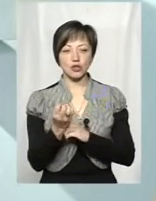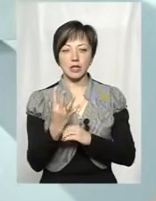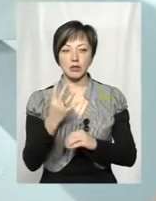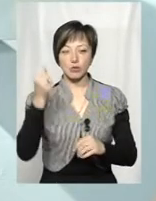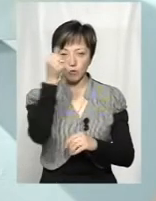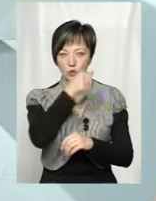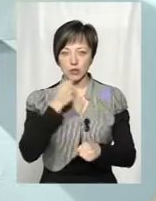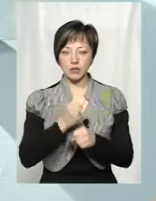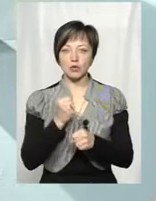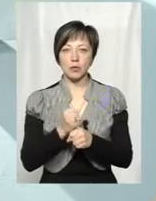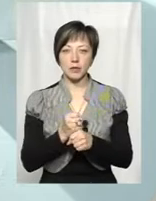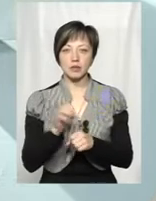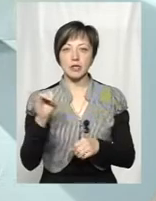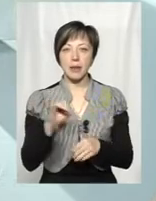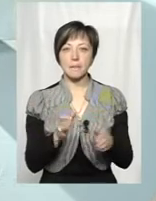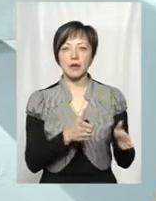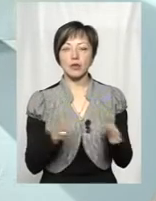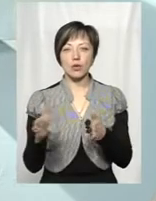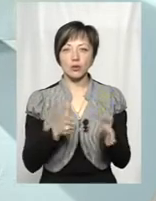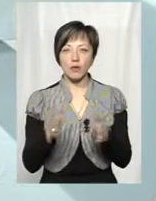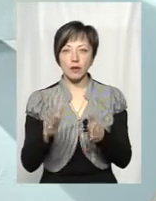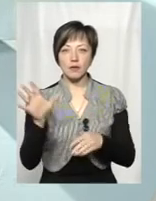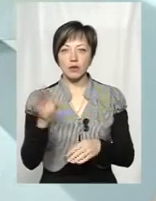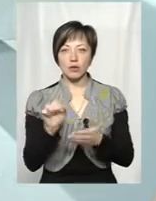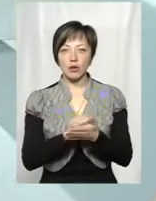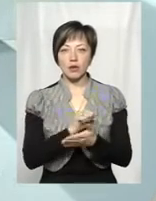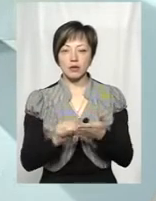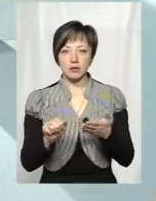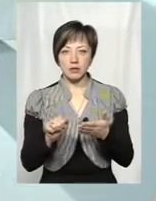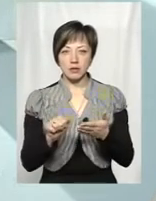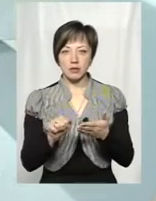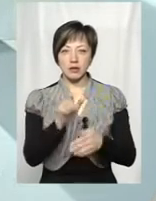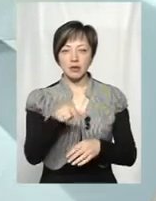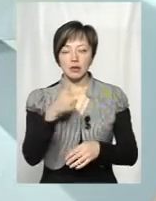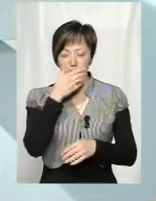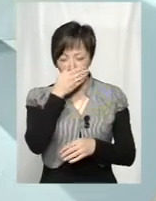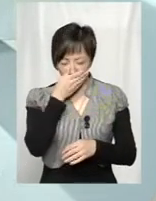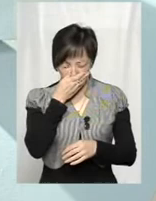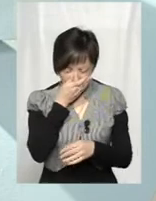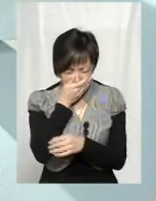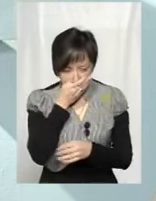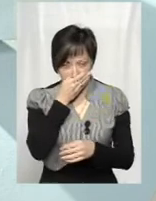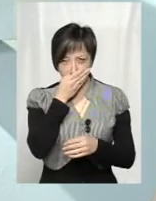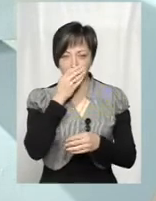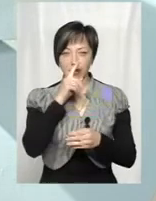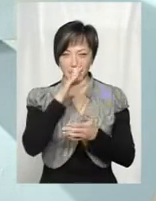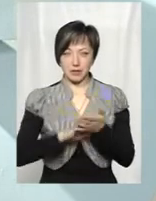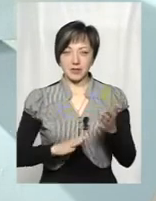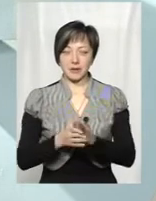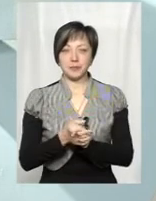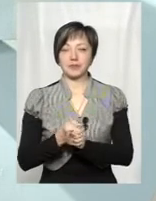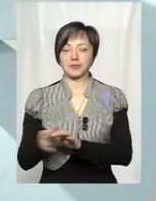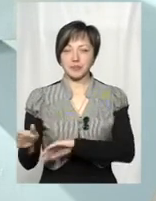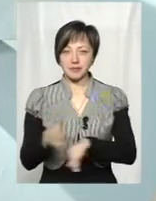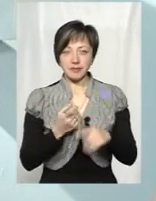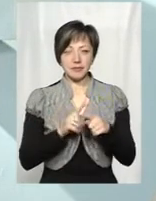2014 році зроблено і підготовлено вся документація. Мало того, там місцеві жителі знали, що він під охороною держави. І мене вражає